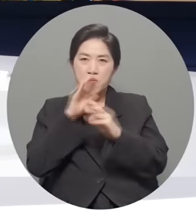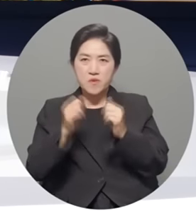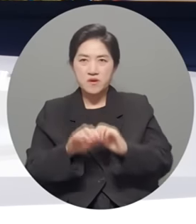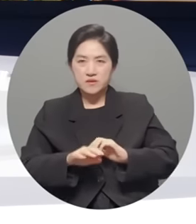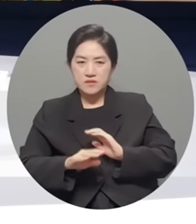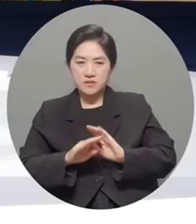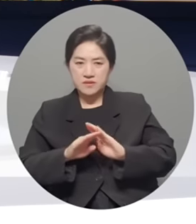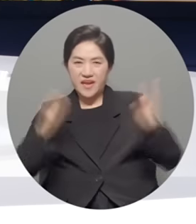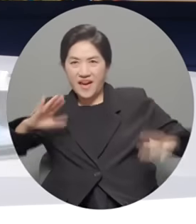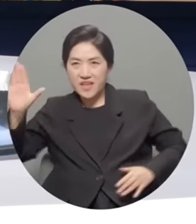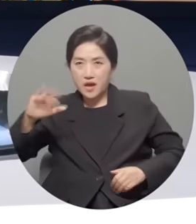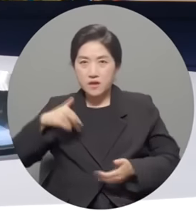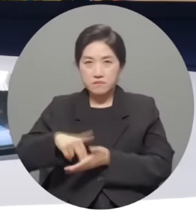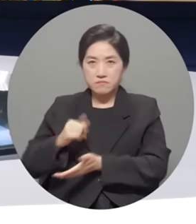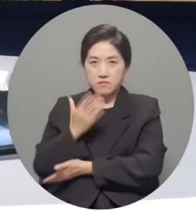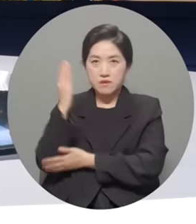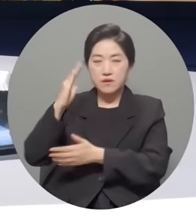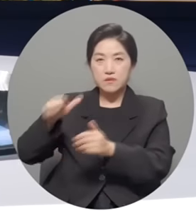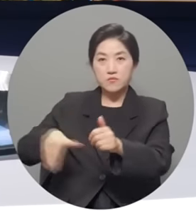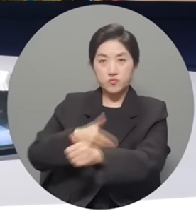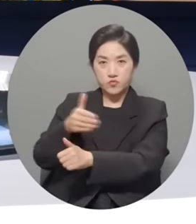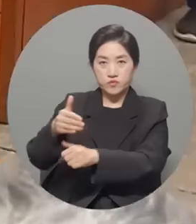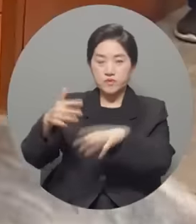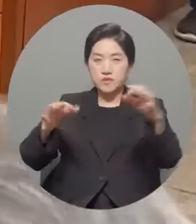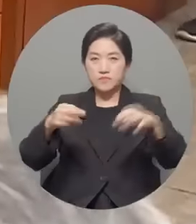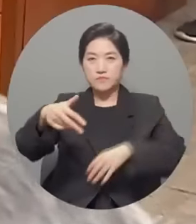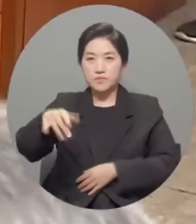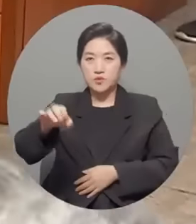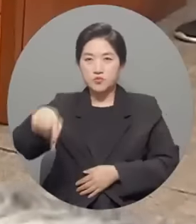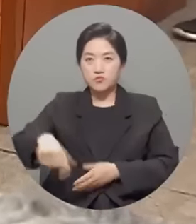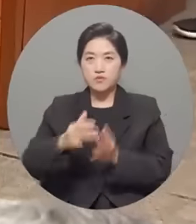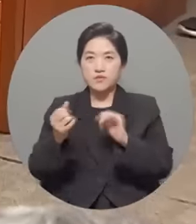보이고 있습니다. 김정우 기자입니다.